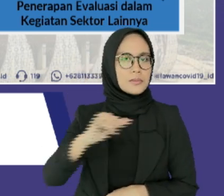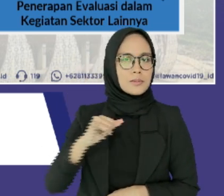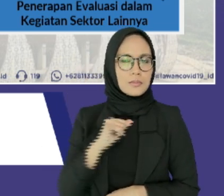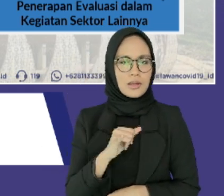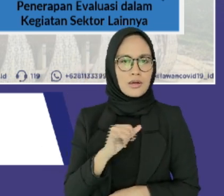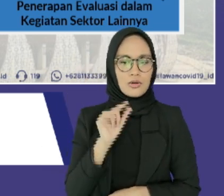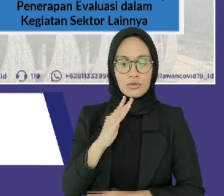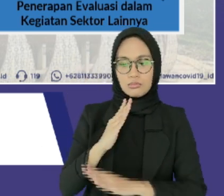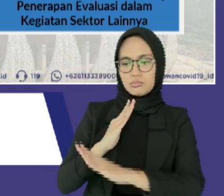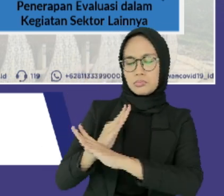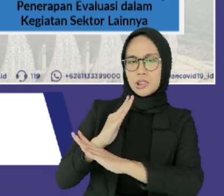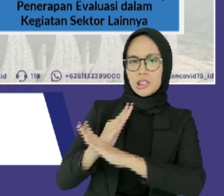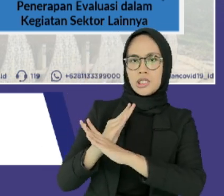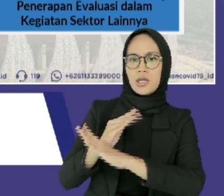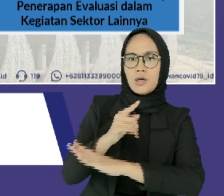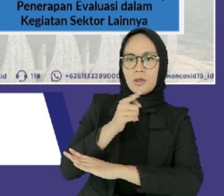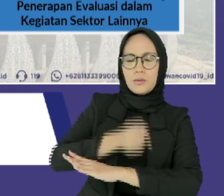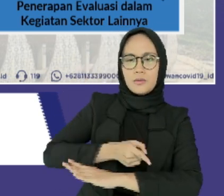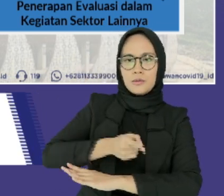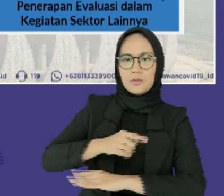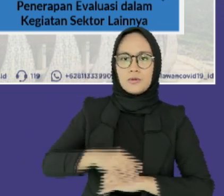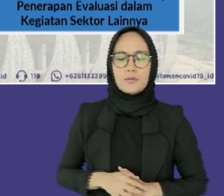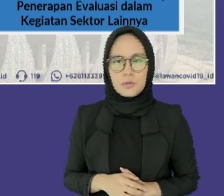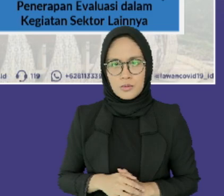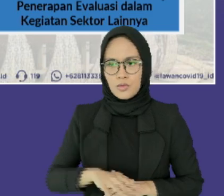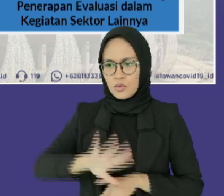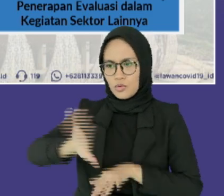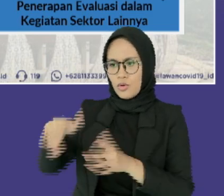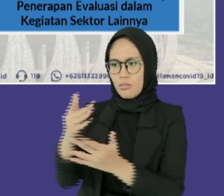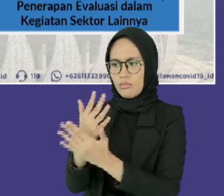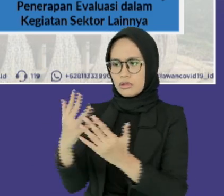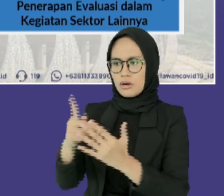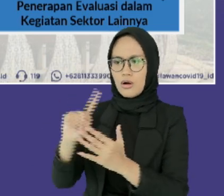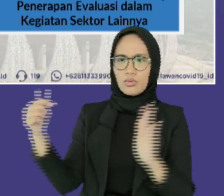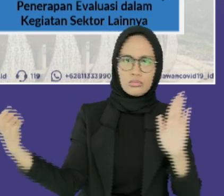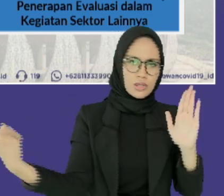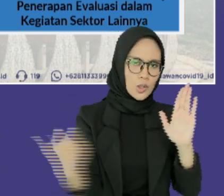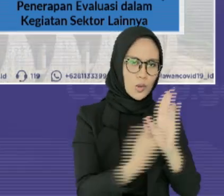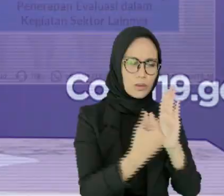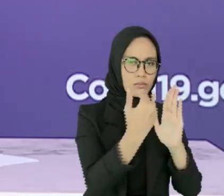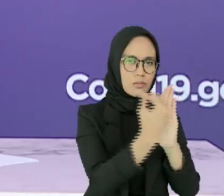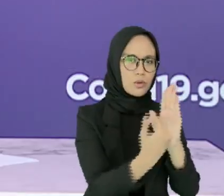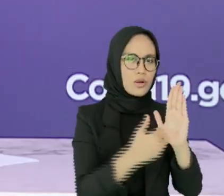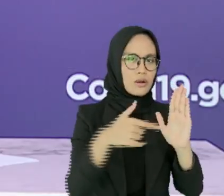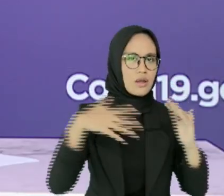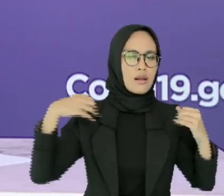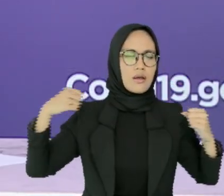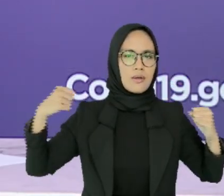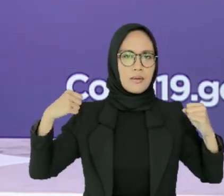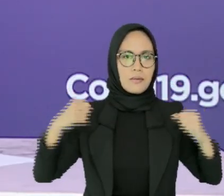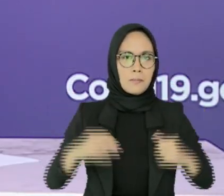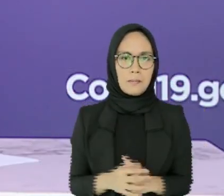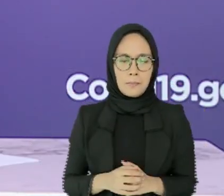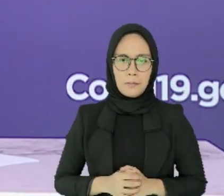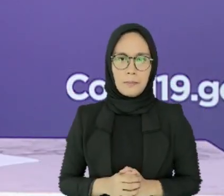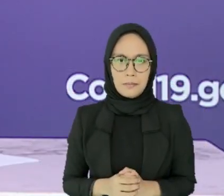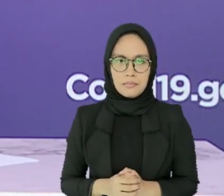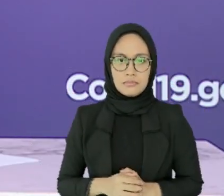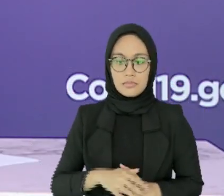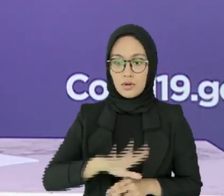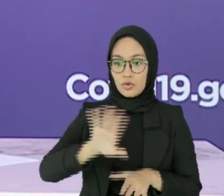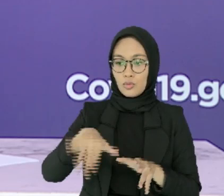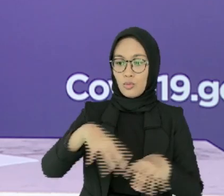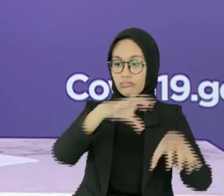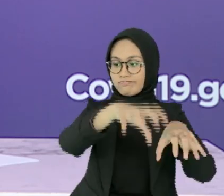upaya pencegahan yang lebih baik kepatuhan protokol kesehatan kolektif yang lebih tinggi dan soliditas berbagai